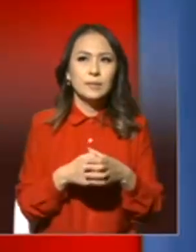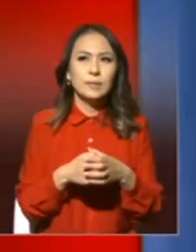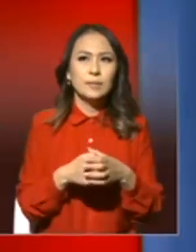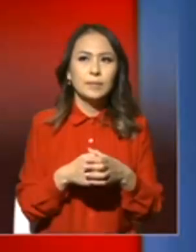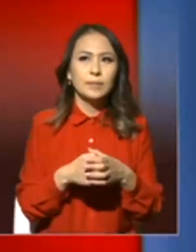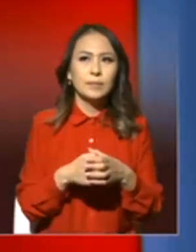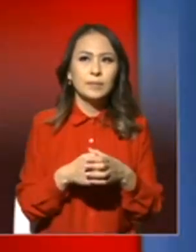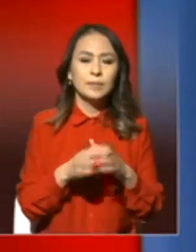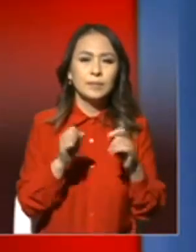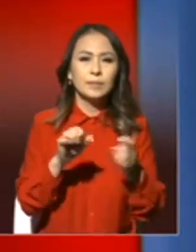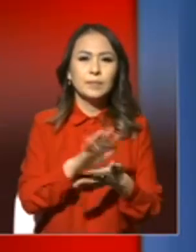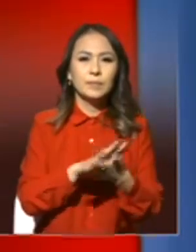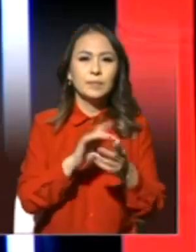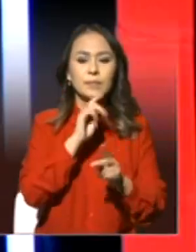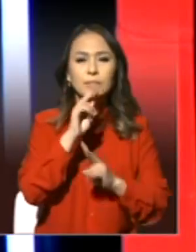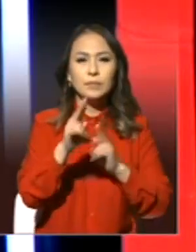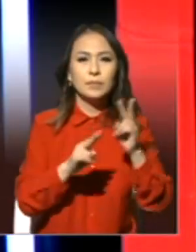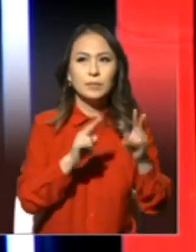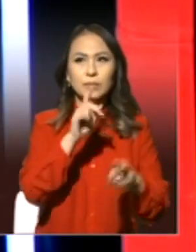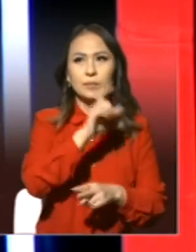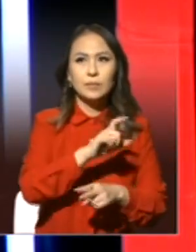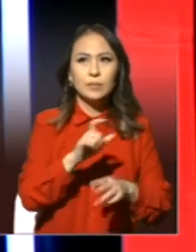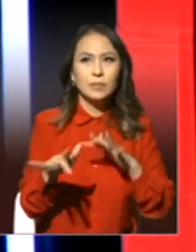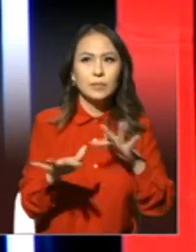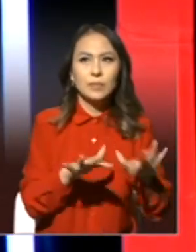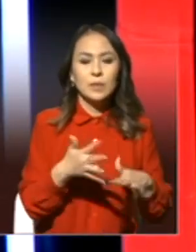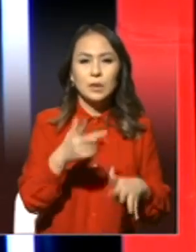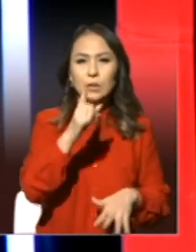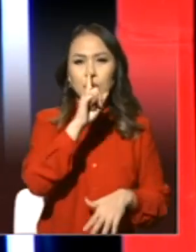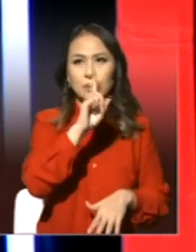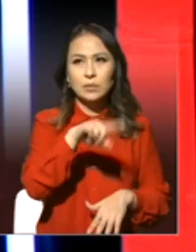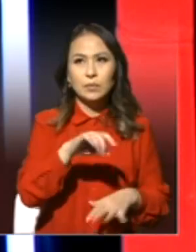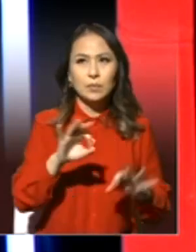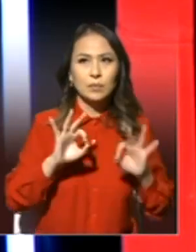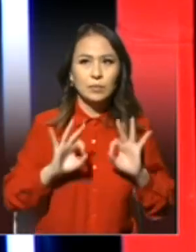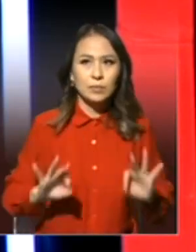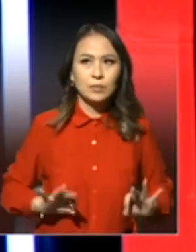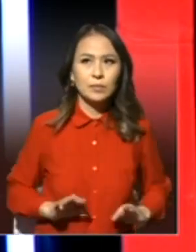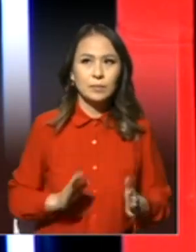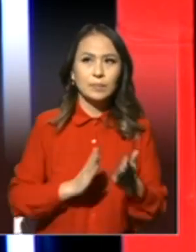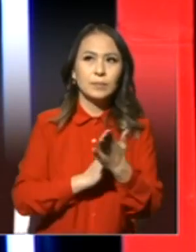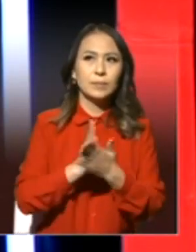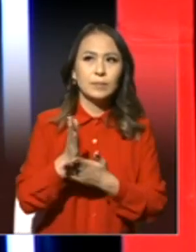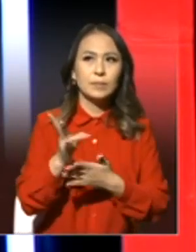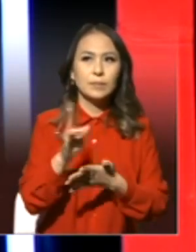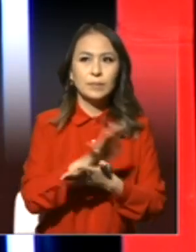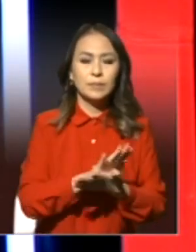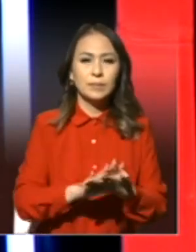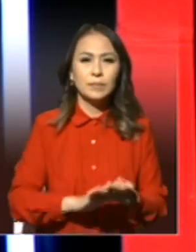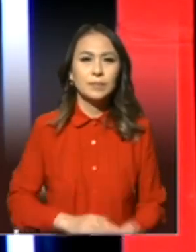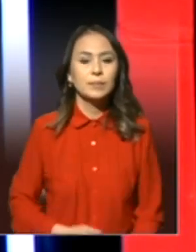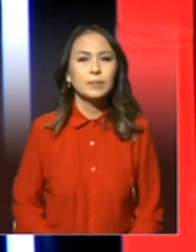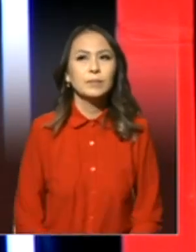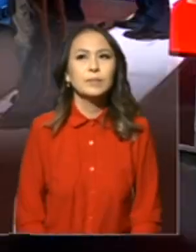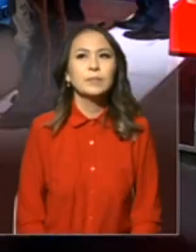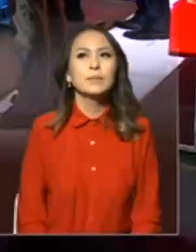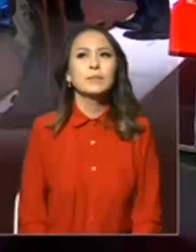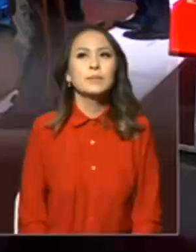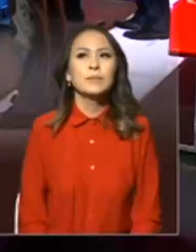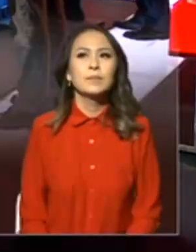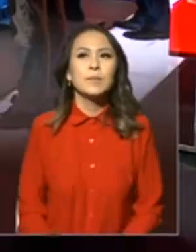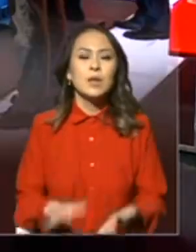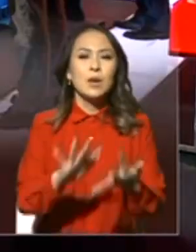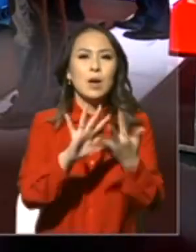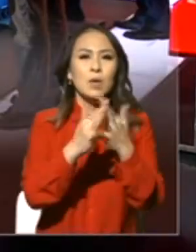департаментіне шағым түсіре аласыз. Ал ол азаматтар әрекет етпесе не істеу керек? Онда прокуратураға арыз жазу керек. Әрі қарай. Ауыл шаруашылығы